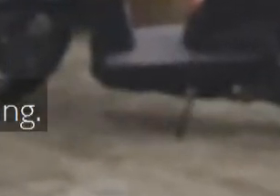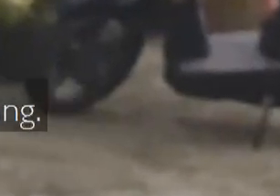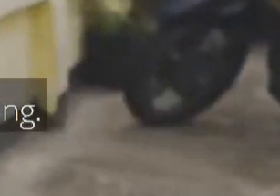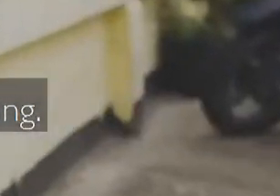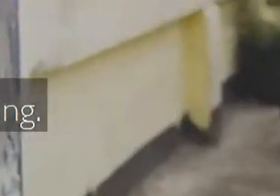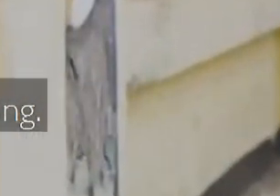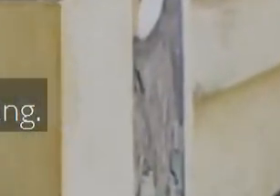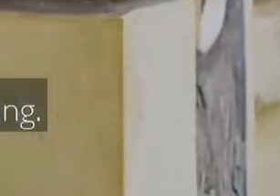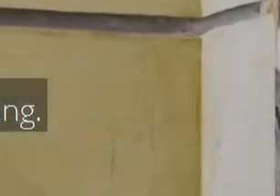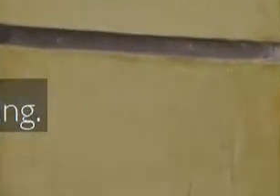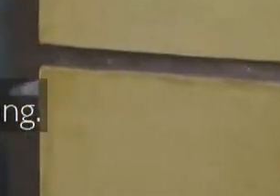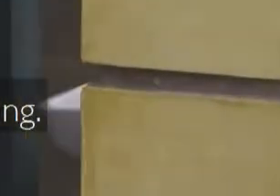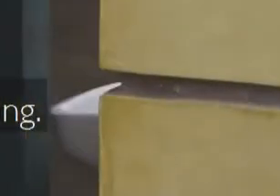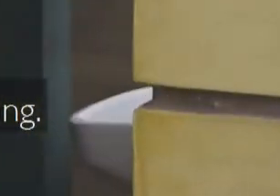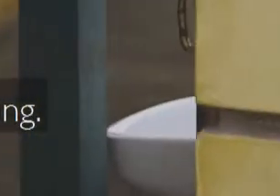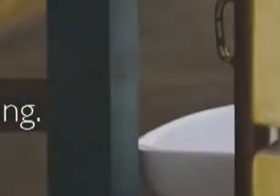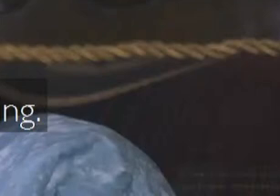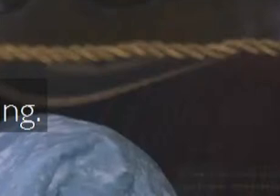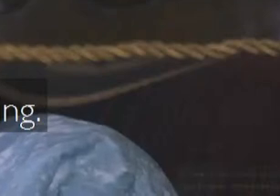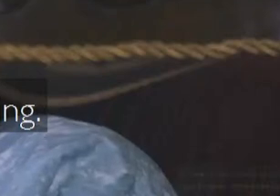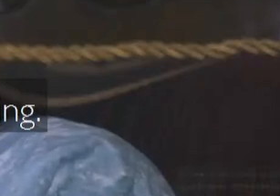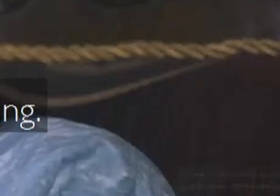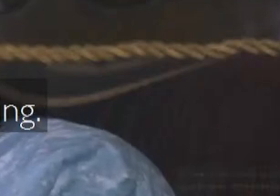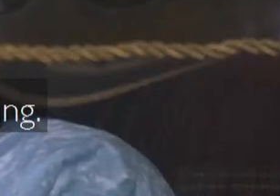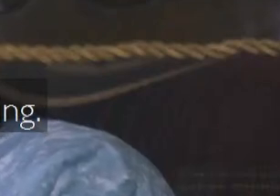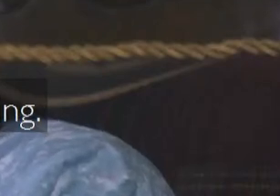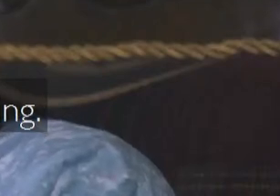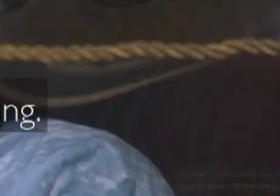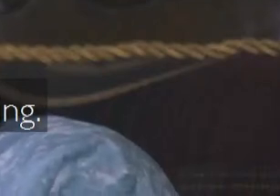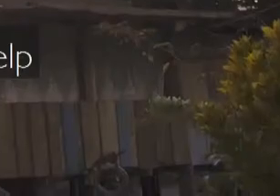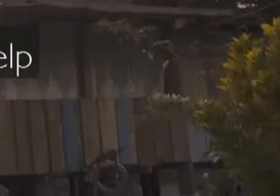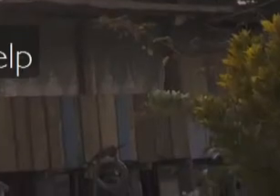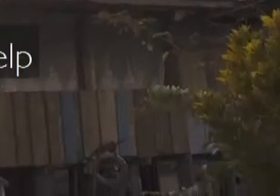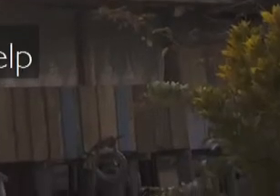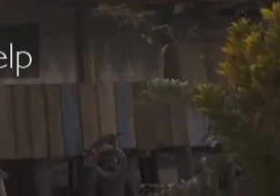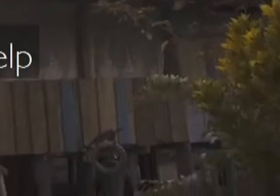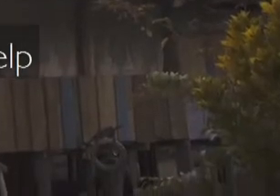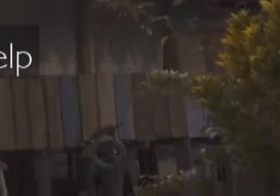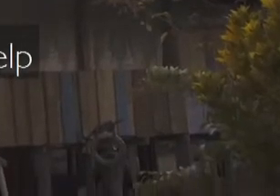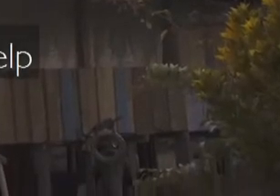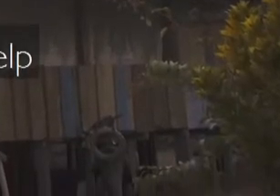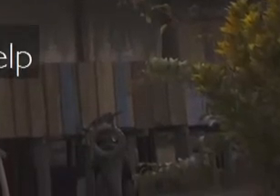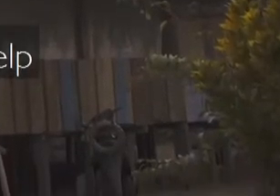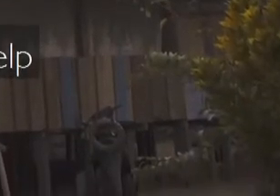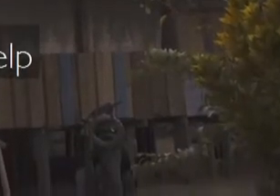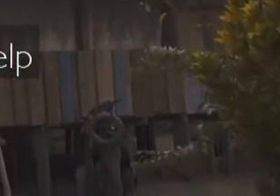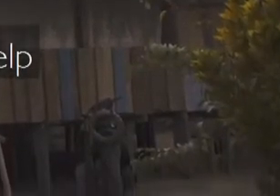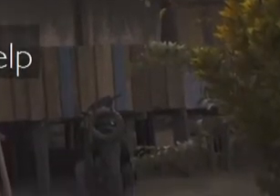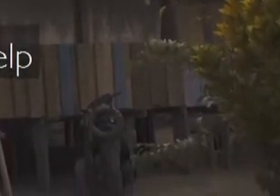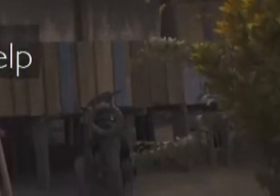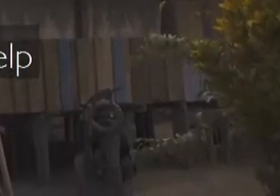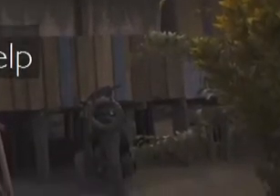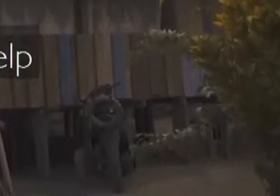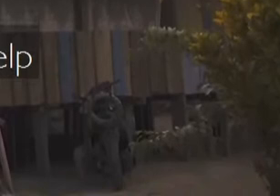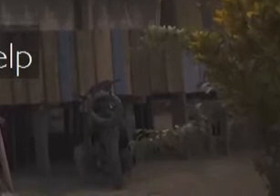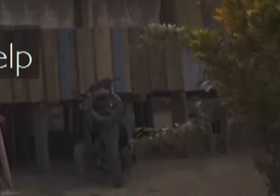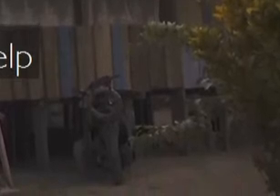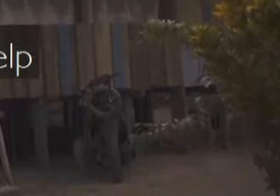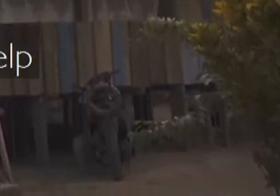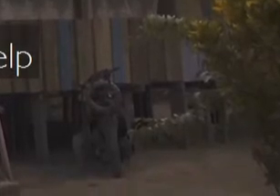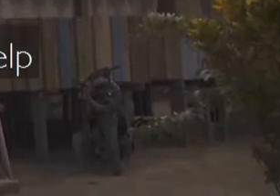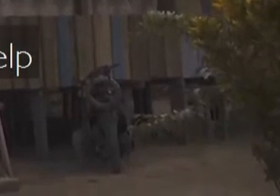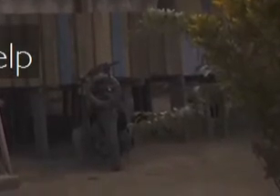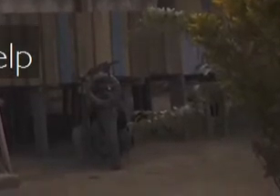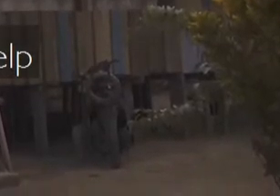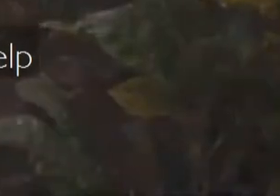pelayanan kekerasan berbasis gender bertugas sebagai konselor. Setiap tahunnya rata-rata pasien